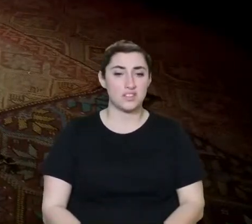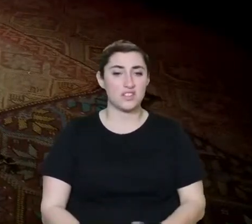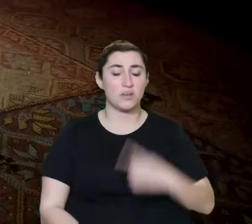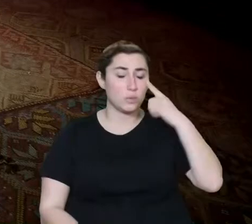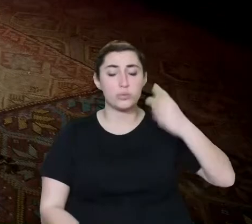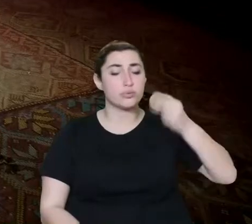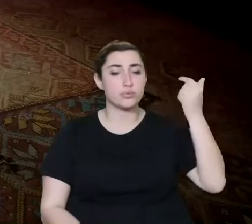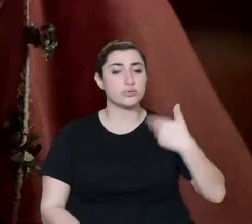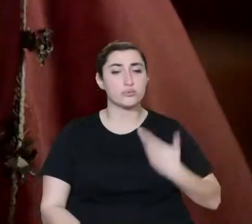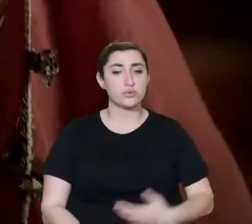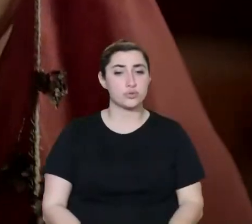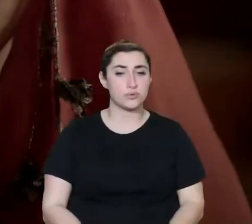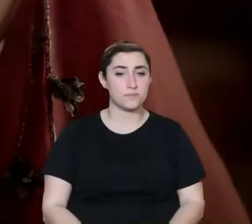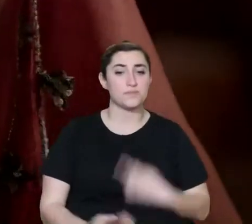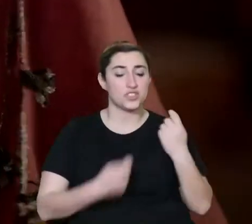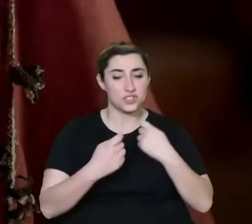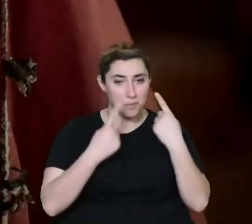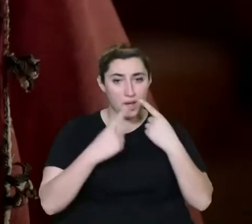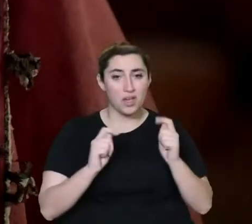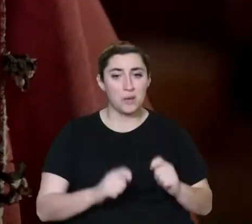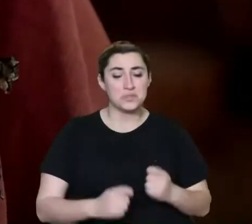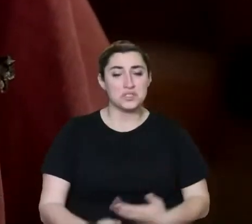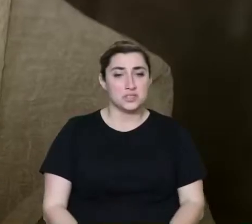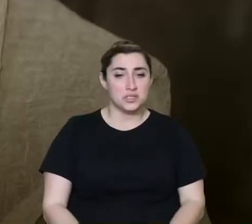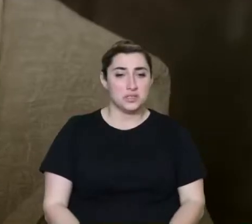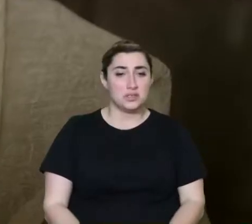Çıkmış aklımdan. İşe güce koyulunca.